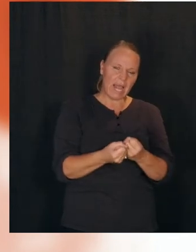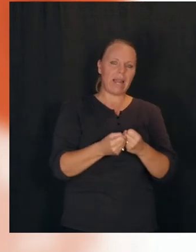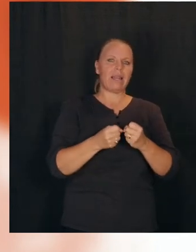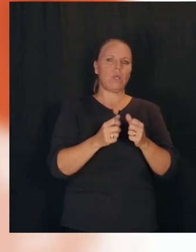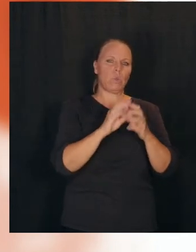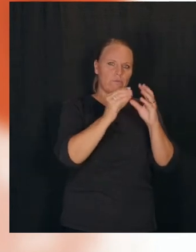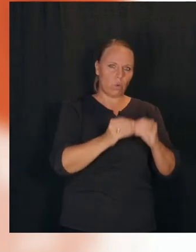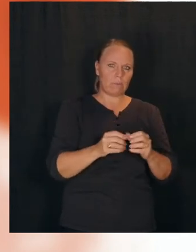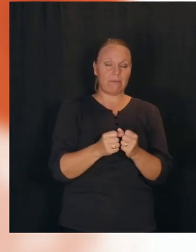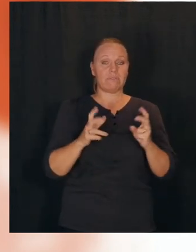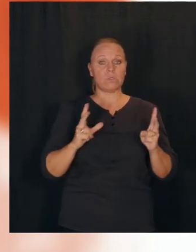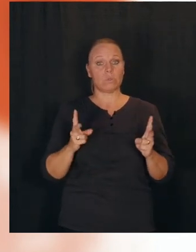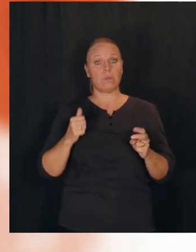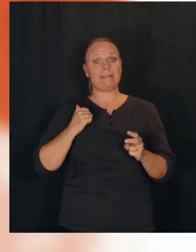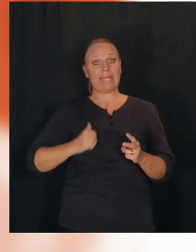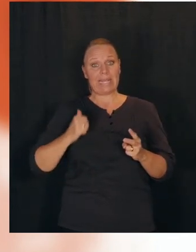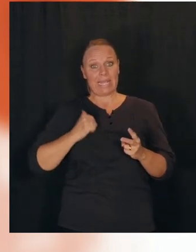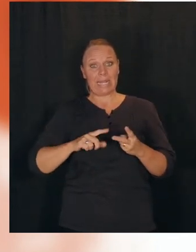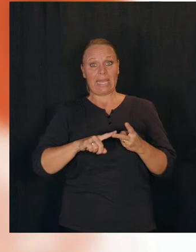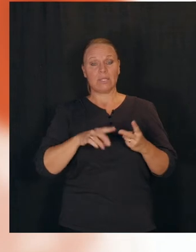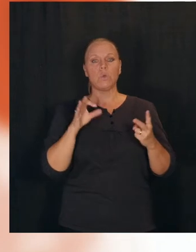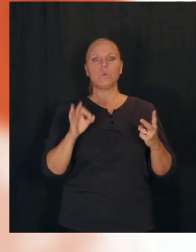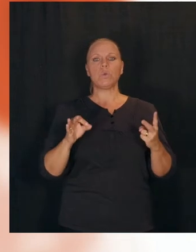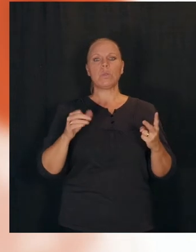även tillgänglighet och användbarhet.